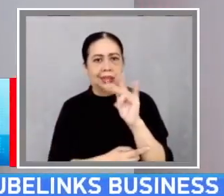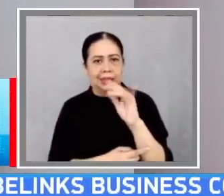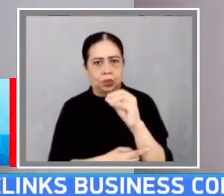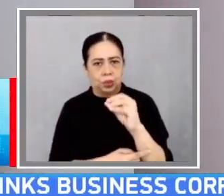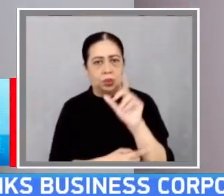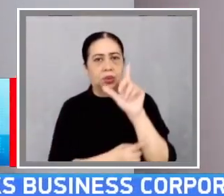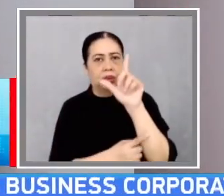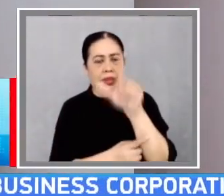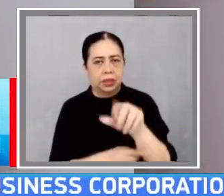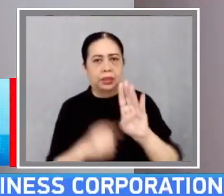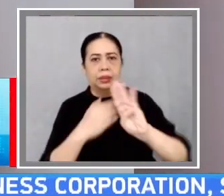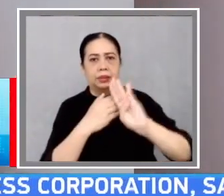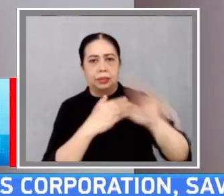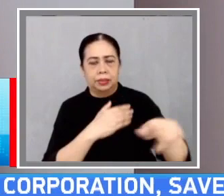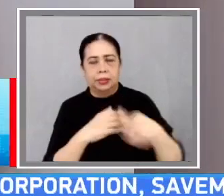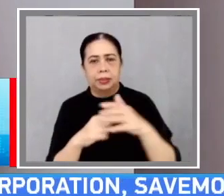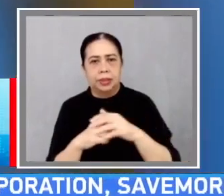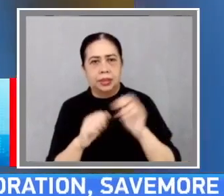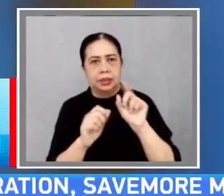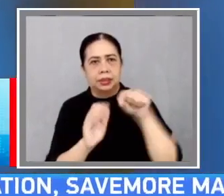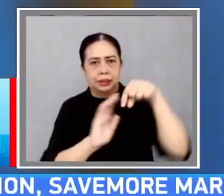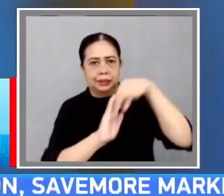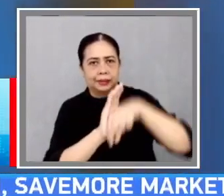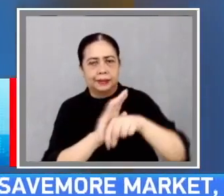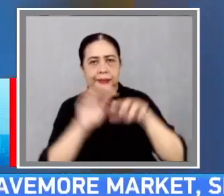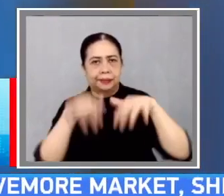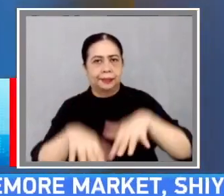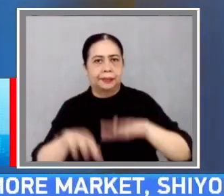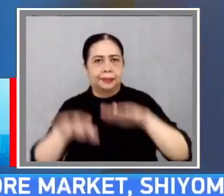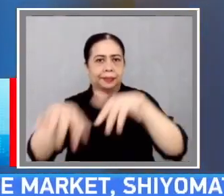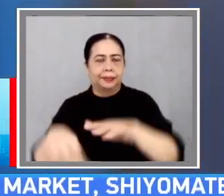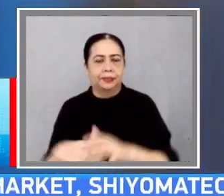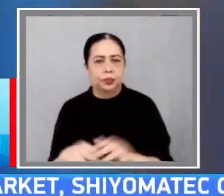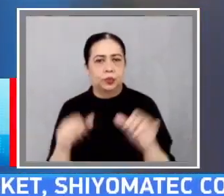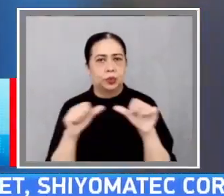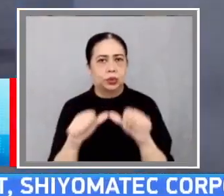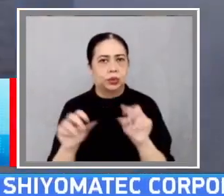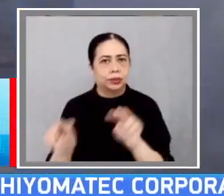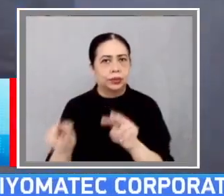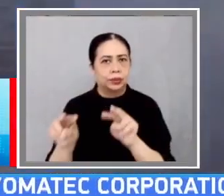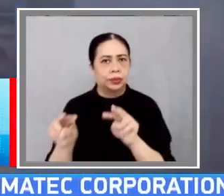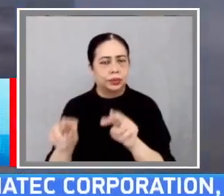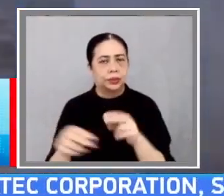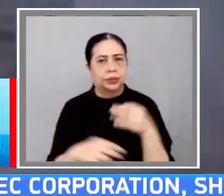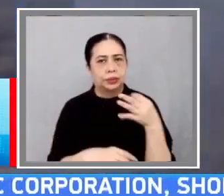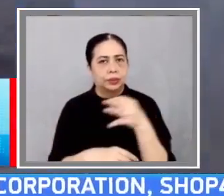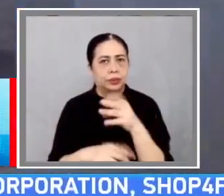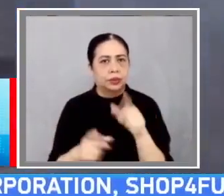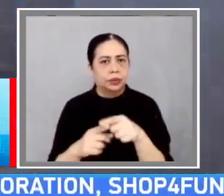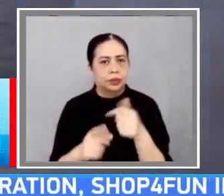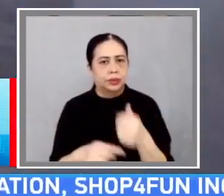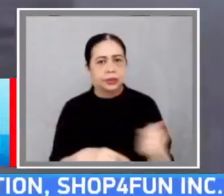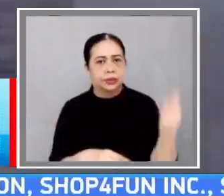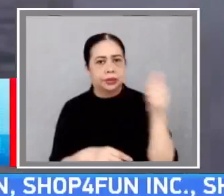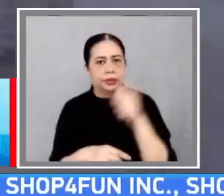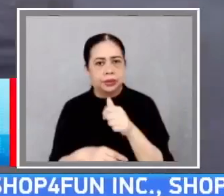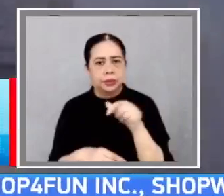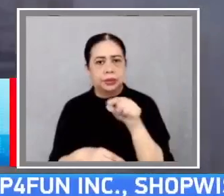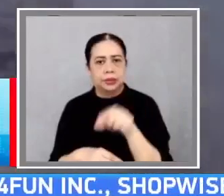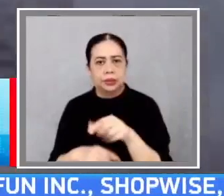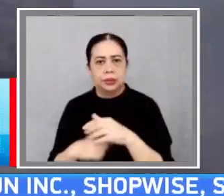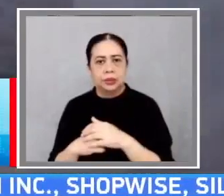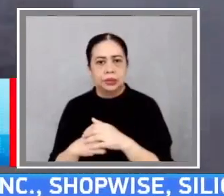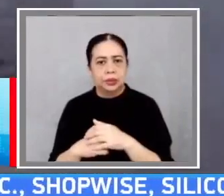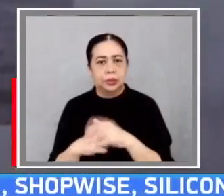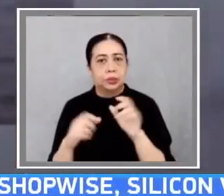ibalik din ang sunfish sa malalim na bahagi ng dagat. Patuloy ang monitoring ng Fishery Coastal and Aquatic Resources Management Division sa